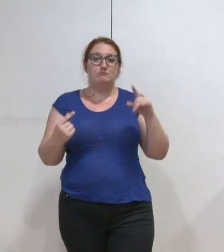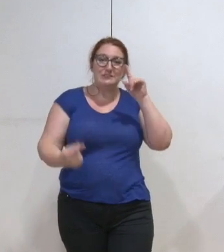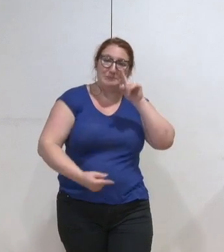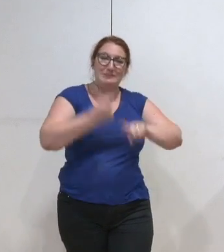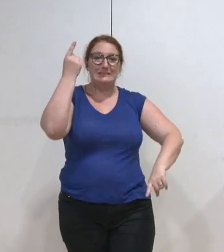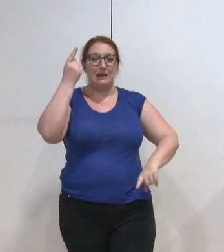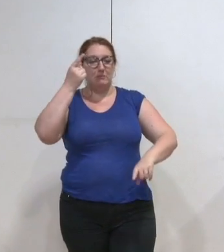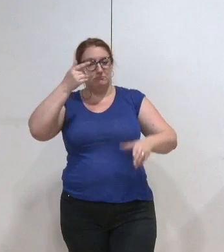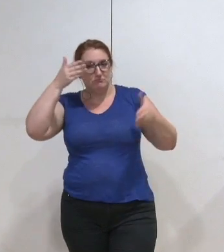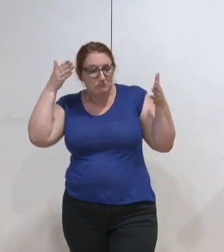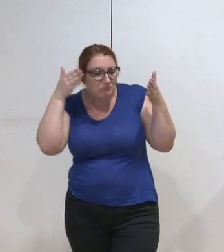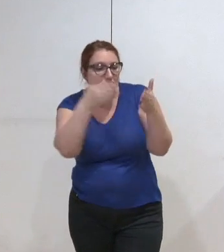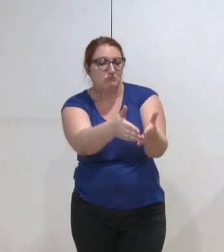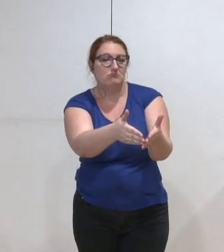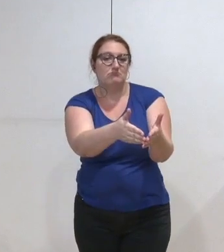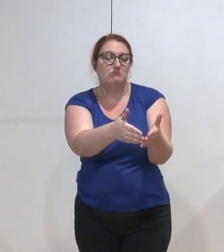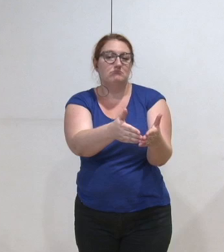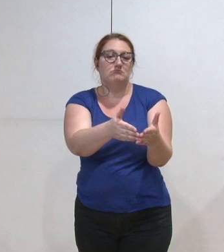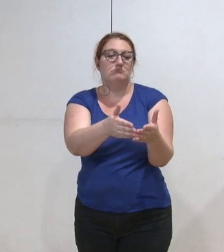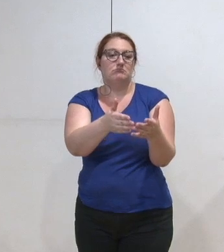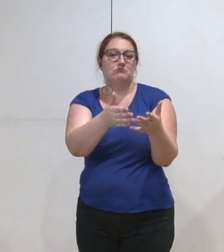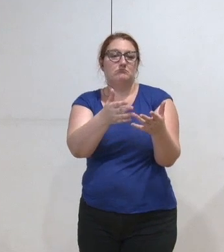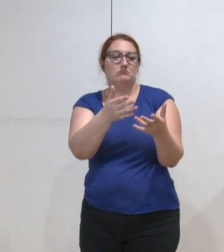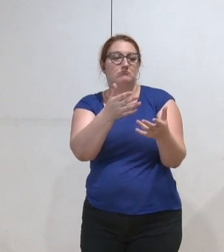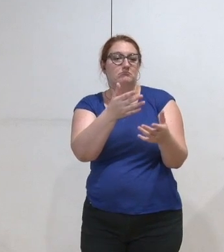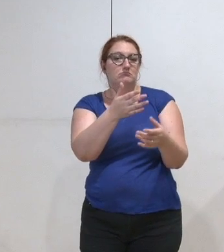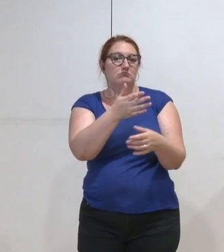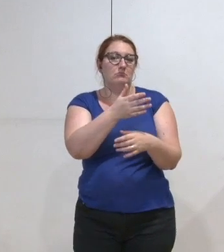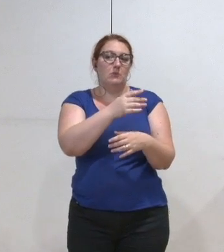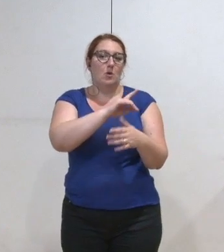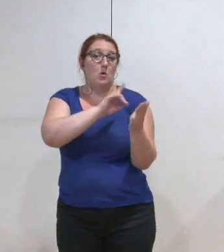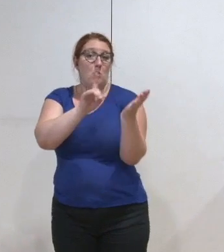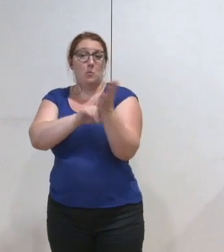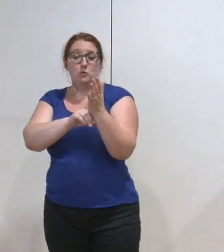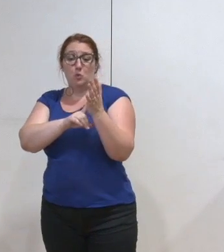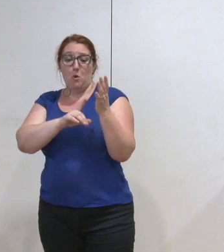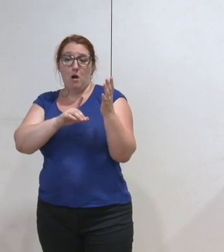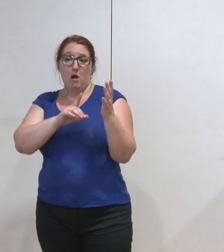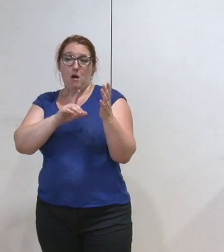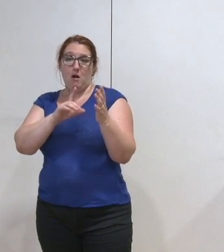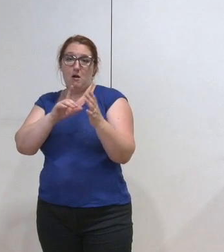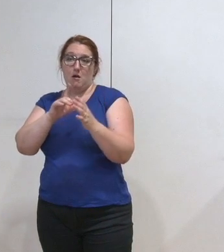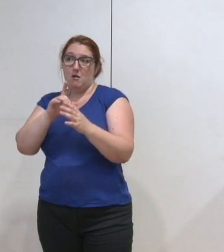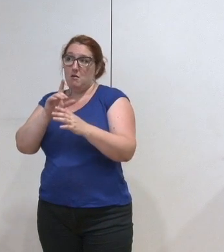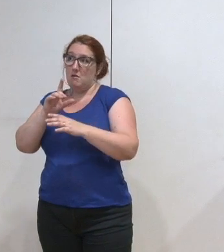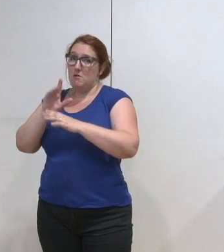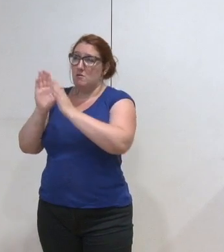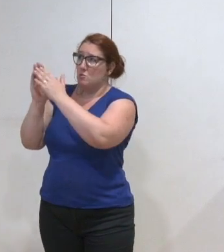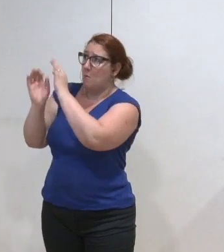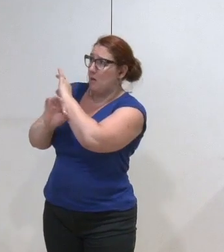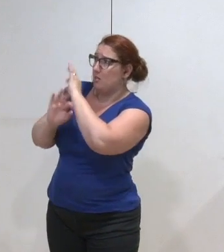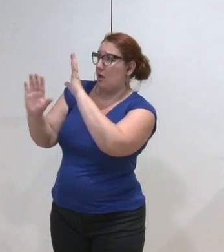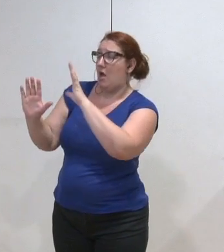connaître l'origine en particulier des phénomènes de non recours au droit que nous observons à différents niveaux et